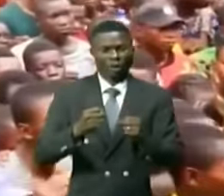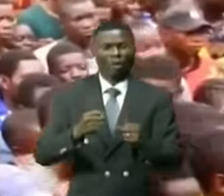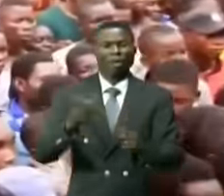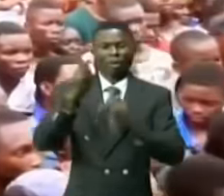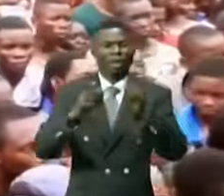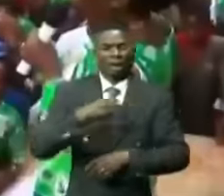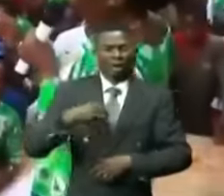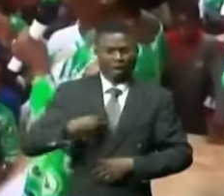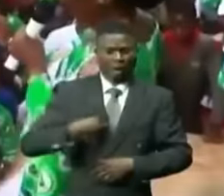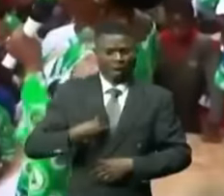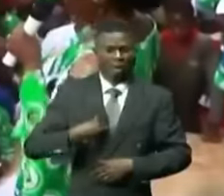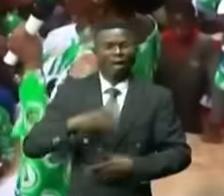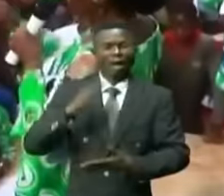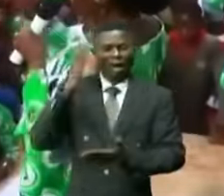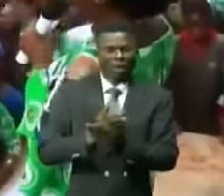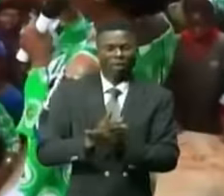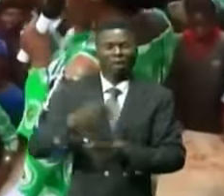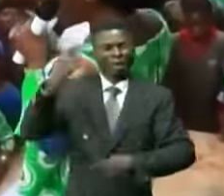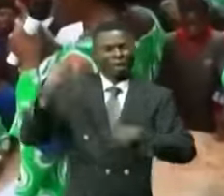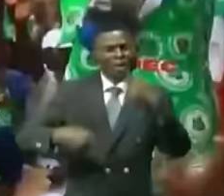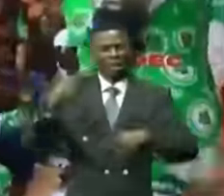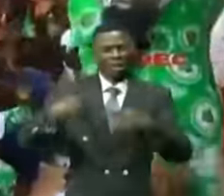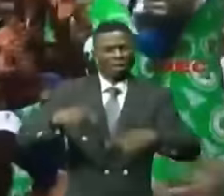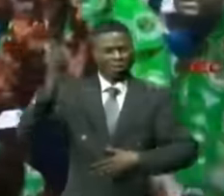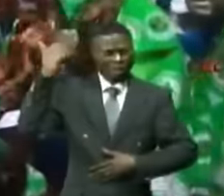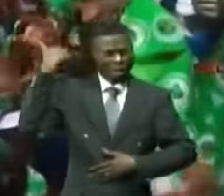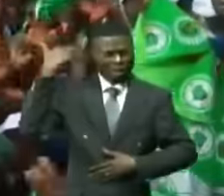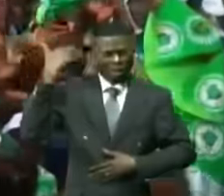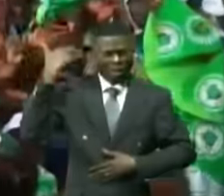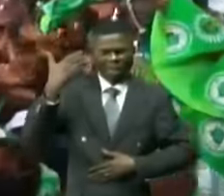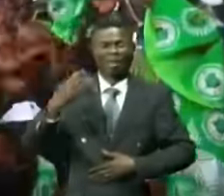Sandoa. Fin à tout débat d'âge.